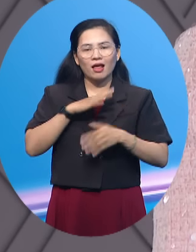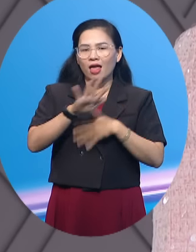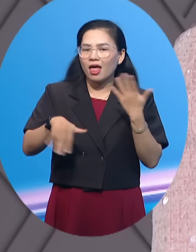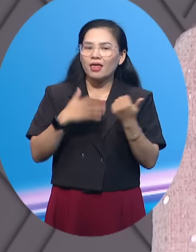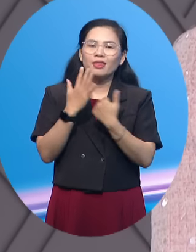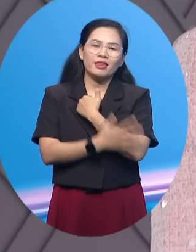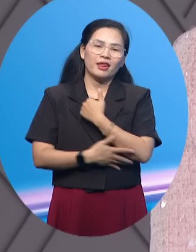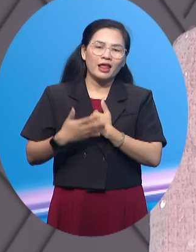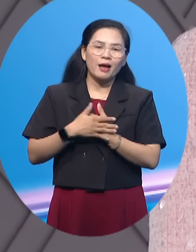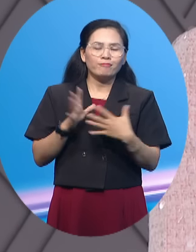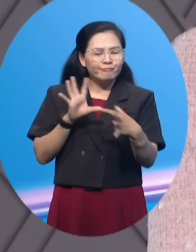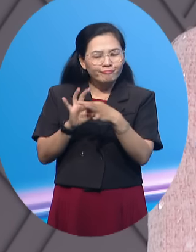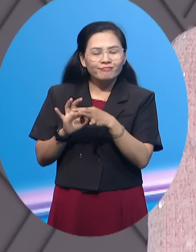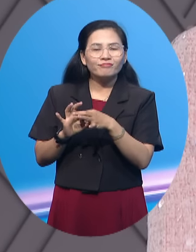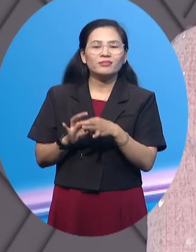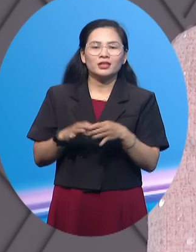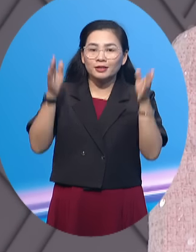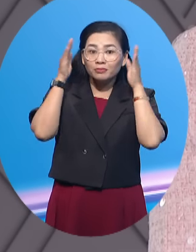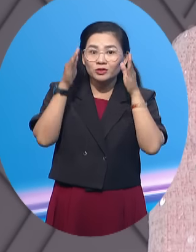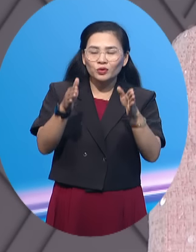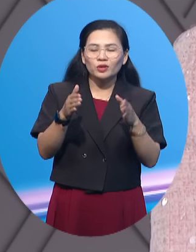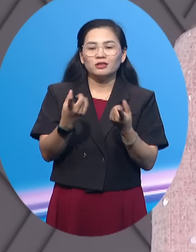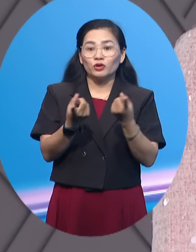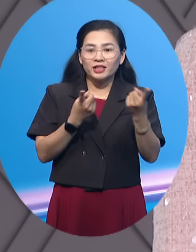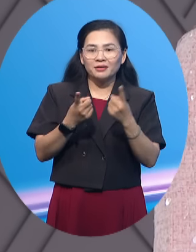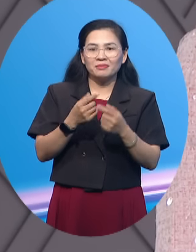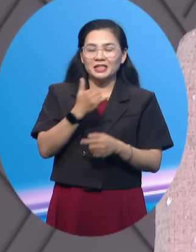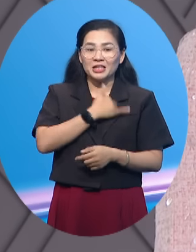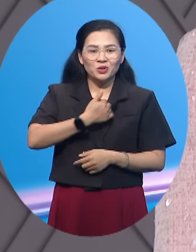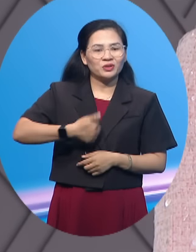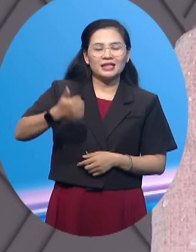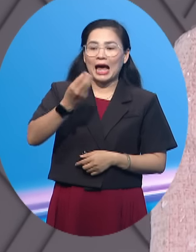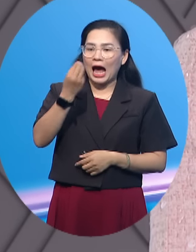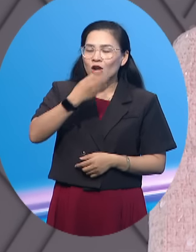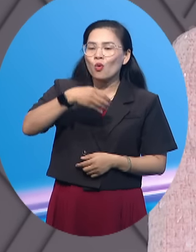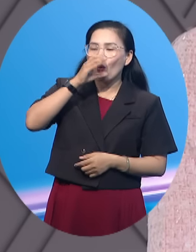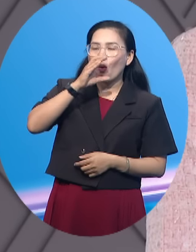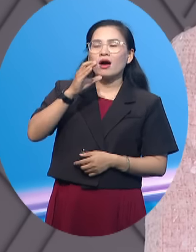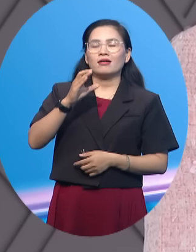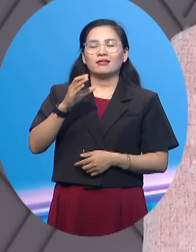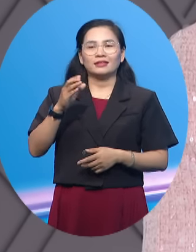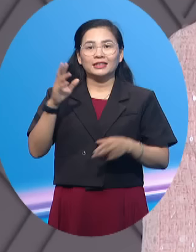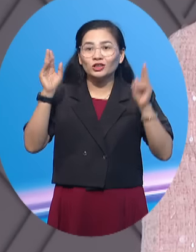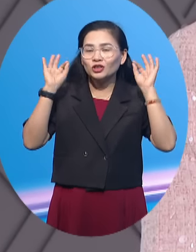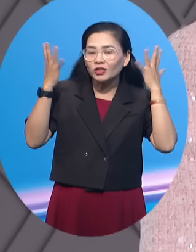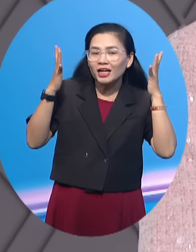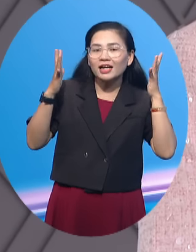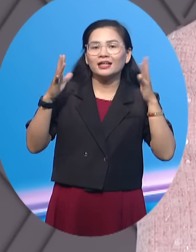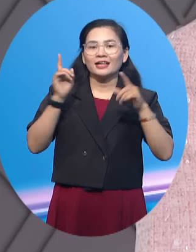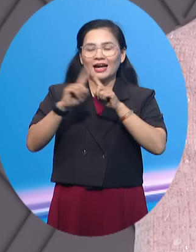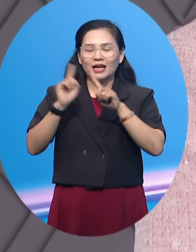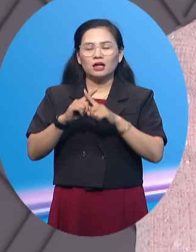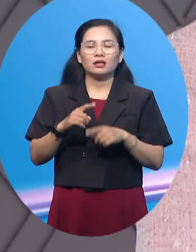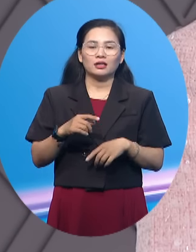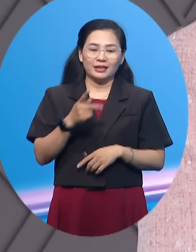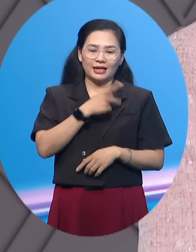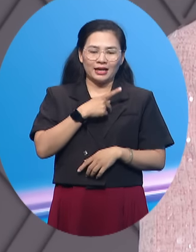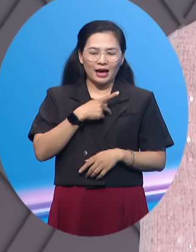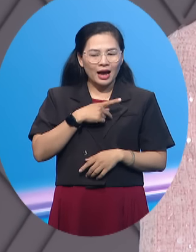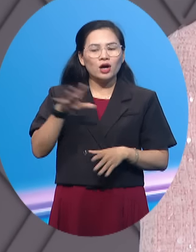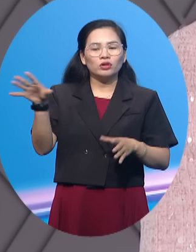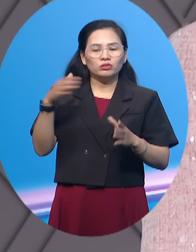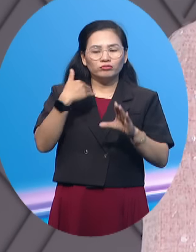nước. Và chúng tôi sẽ tập trung vào những đối tác đặc biệt được yêu thích ở trên lĩnh vực ăn uống, ẩm thực, vui chơi và giải trí để cho khách hàng có thể liên tục được tận